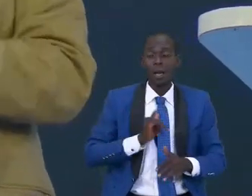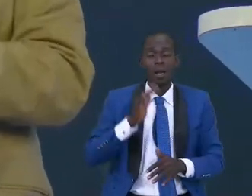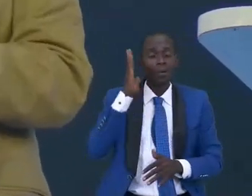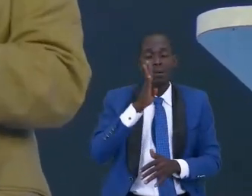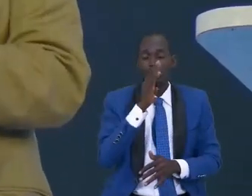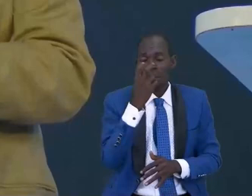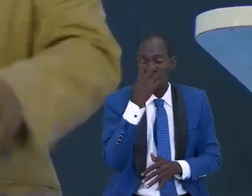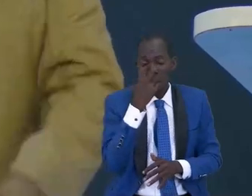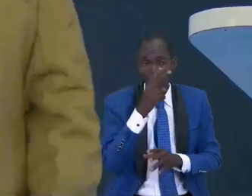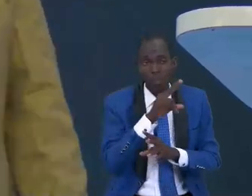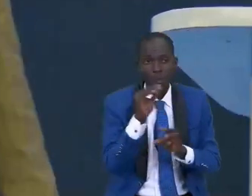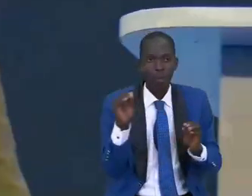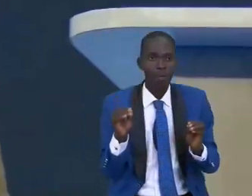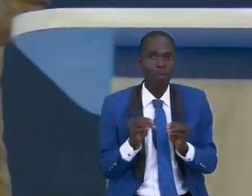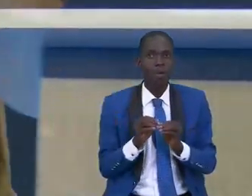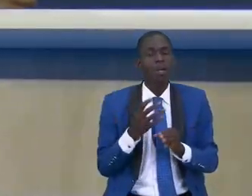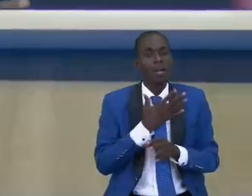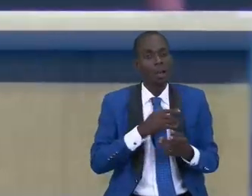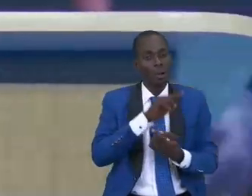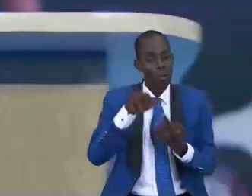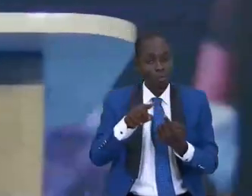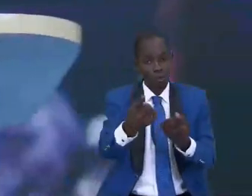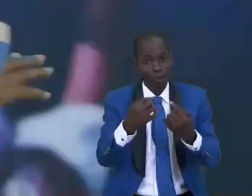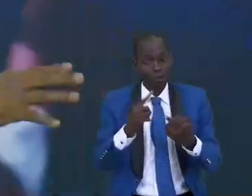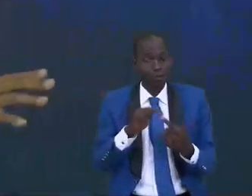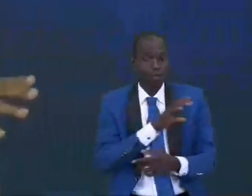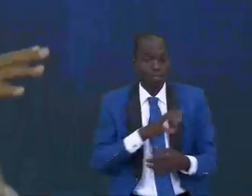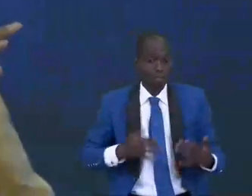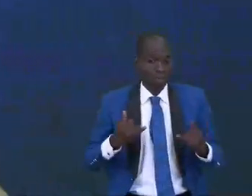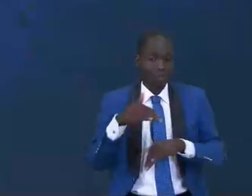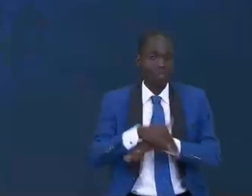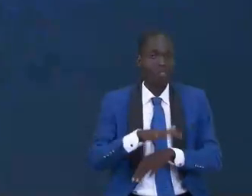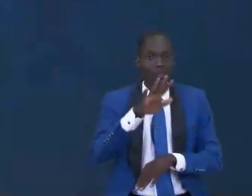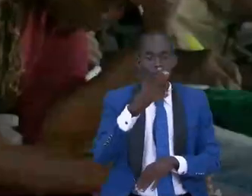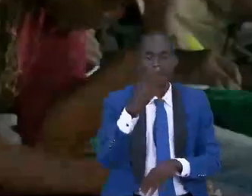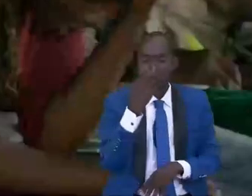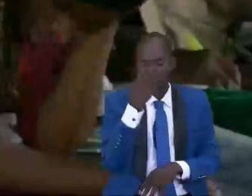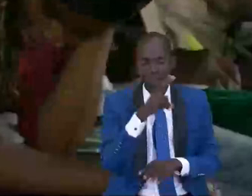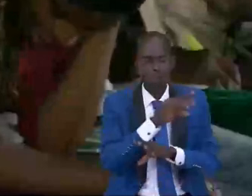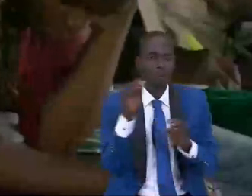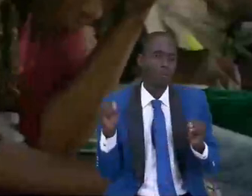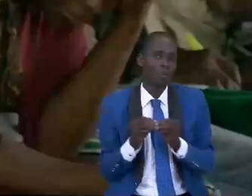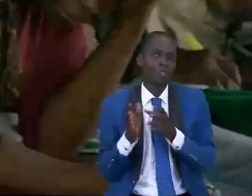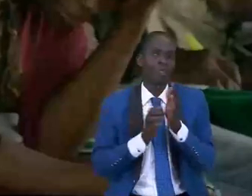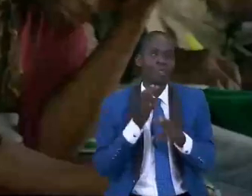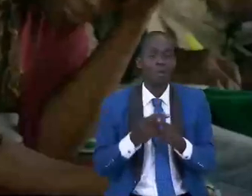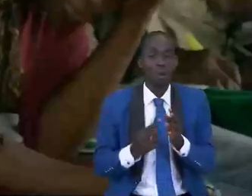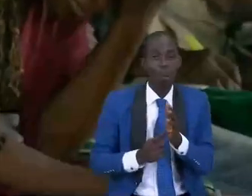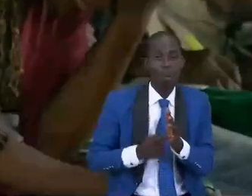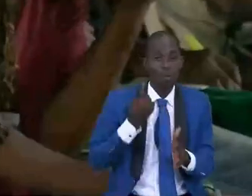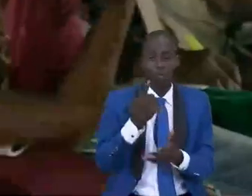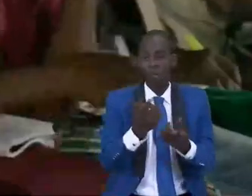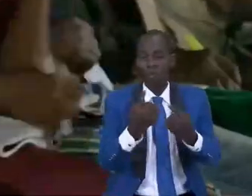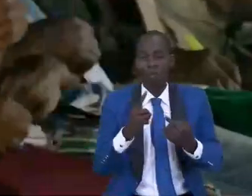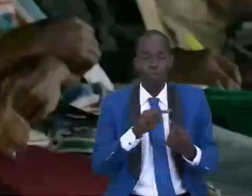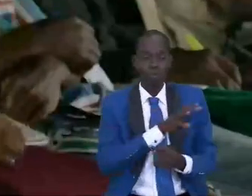je ne serai plus aveugle. Dès que tu viens à Christ ce jour, tu ne seras plus aveugle. Dès que tu viens à